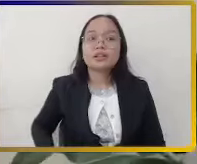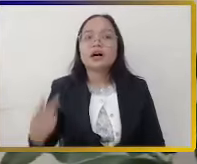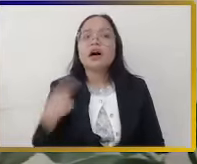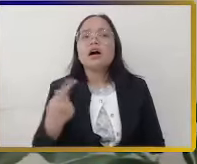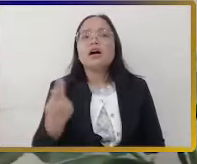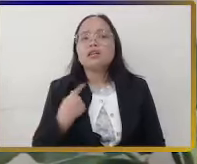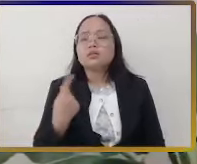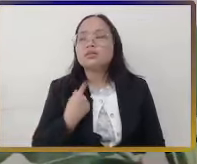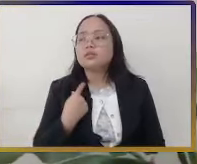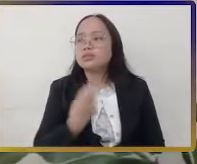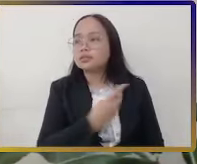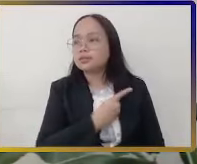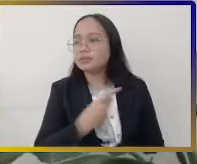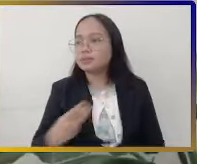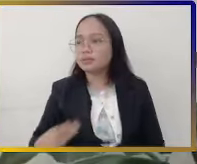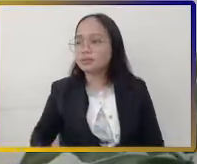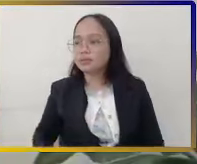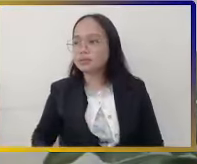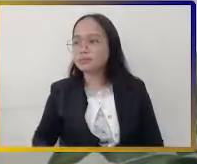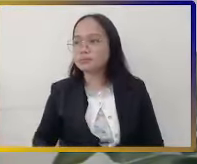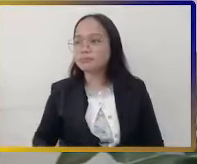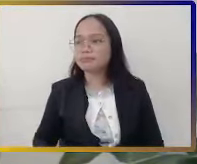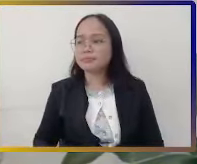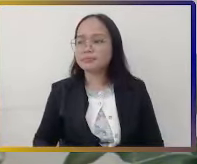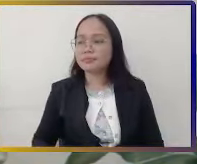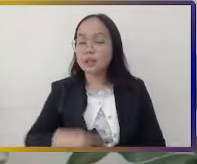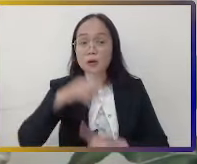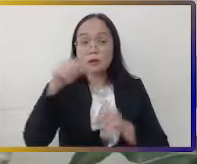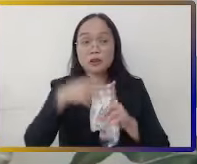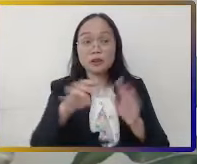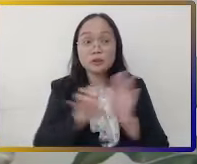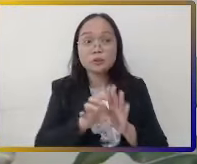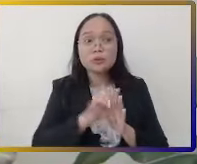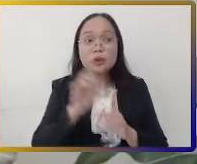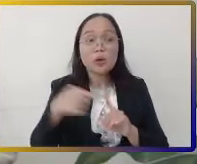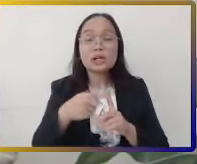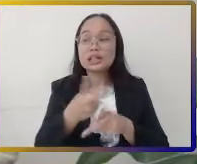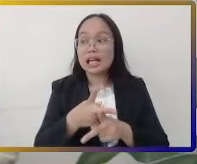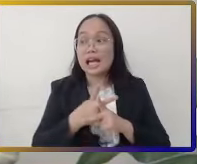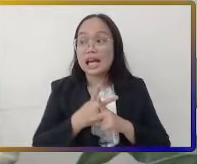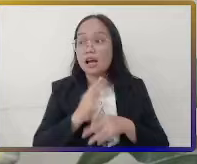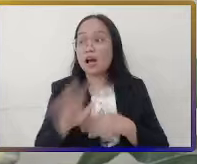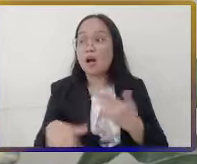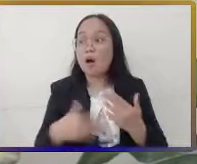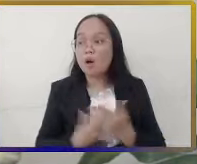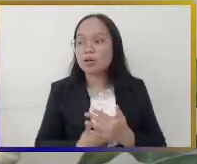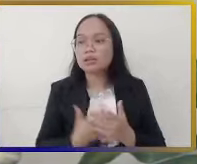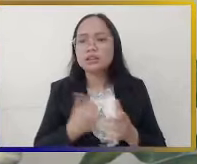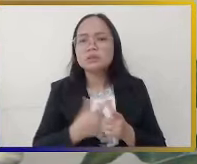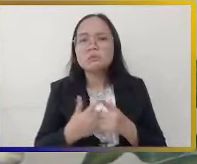siyang, I mean, kung tinake lahat ito ni David, pwede nang bumagsak si